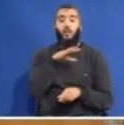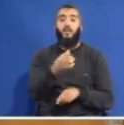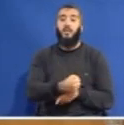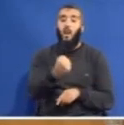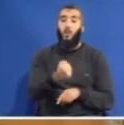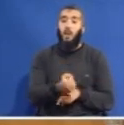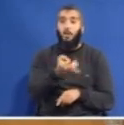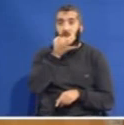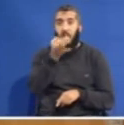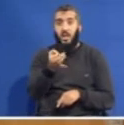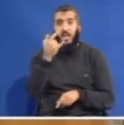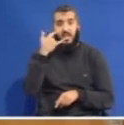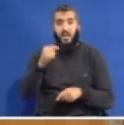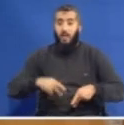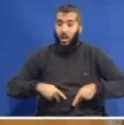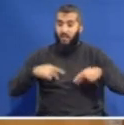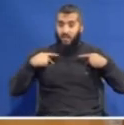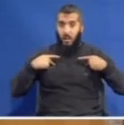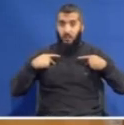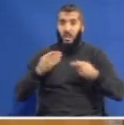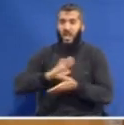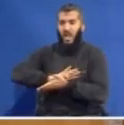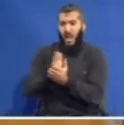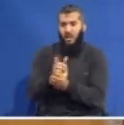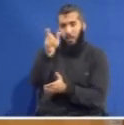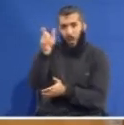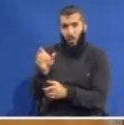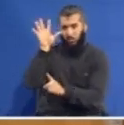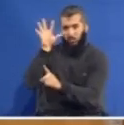الظلم ظلمات يوم القيامة. اللهم صل. إذا كان هذا سعلي مظلوم